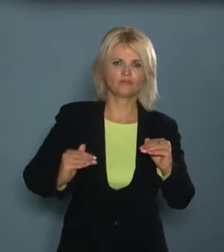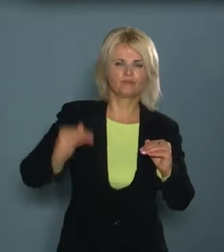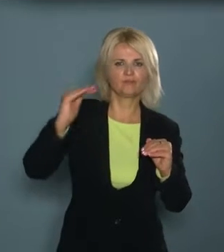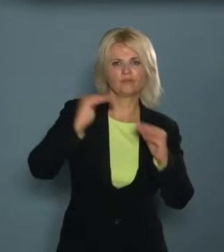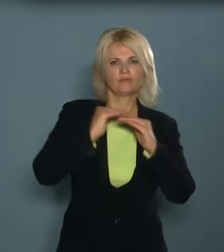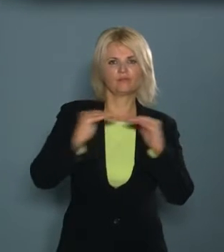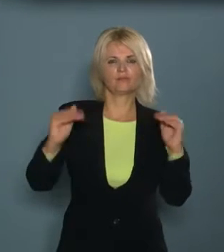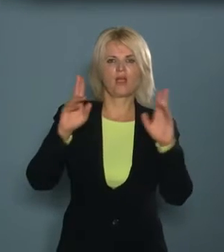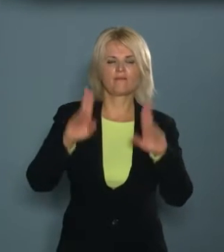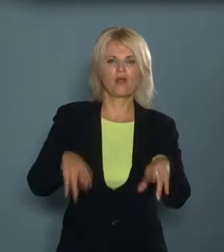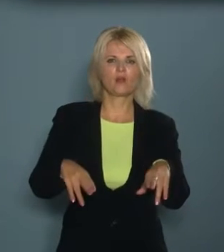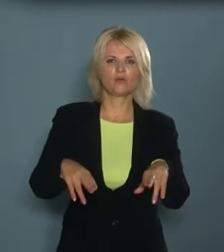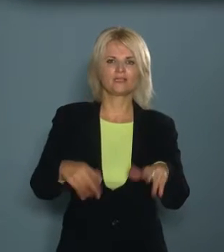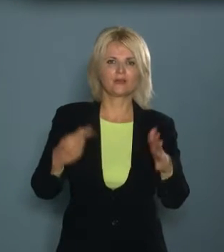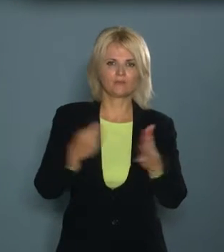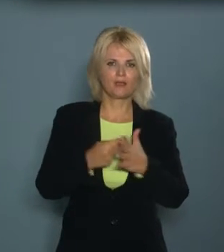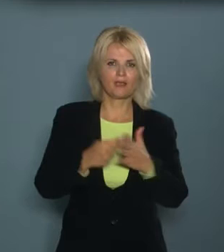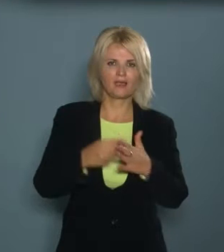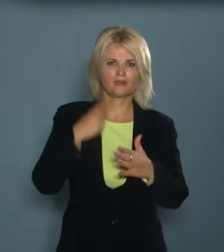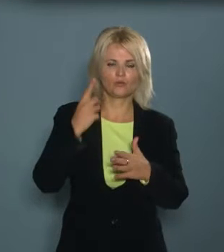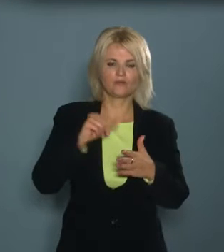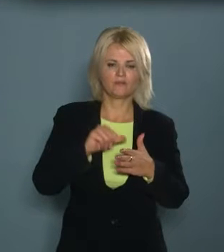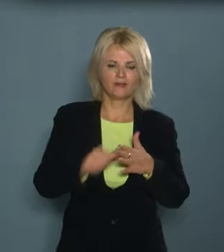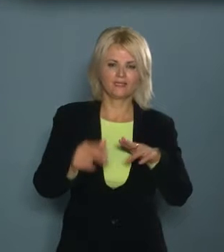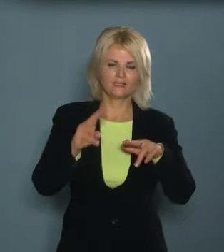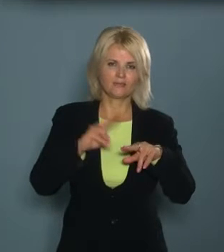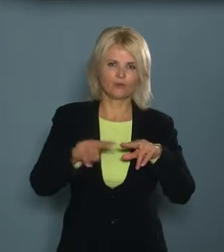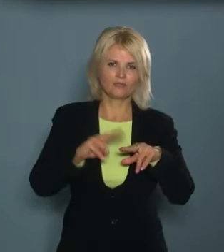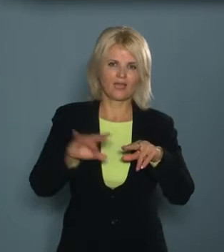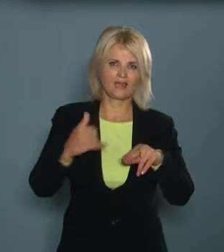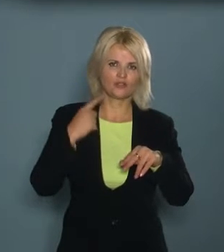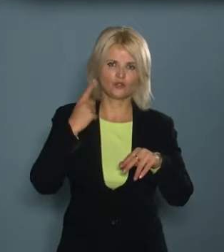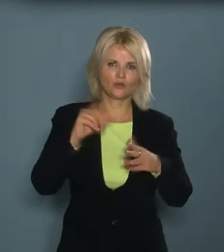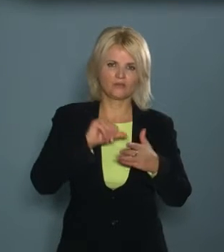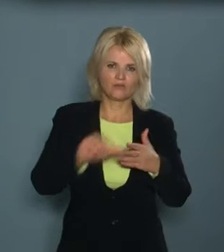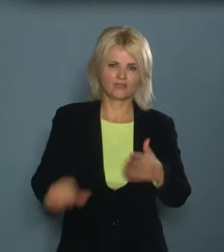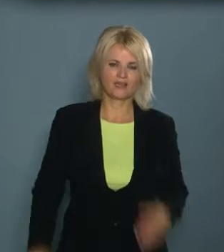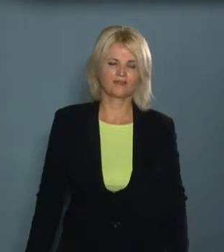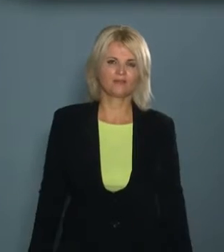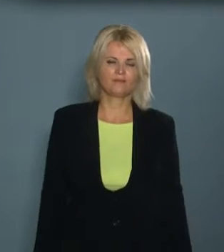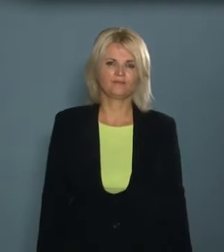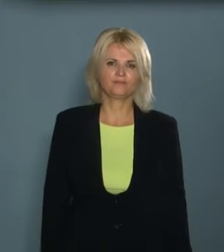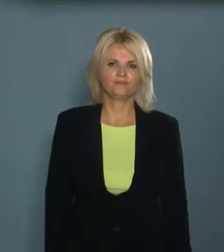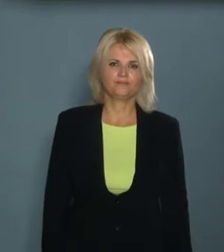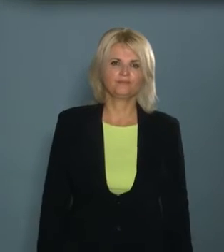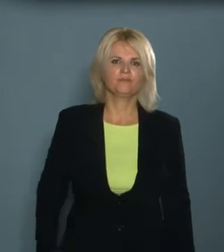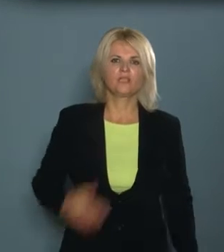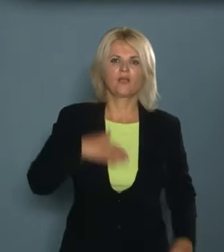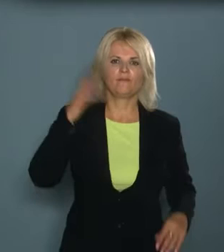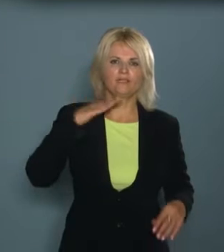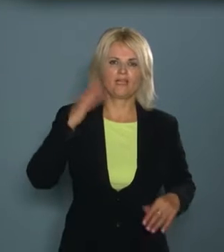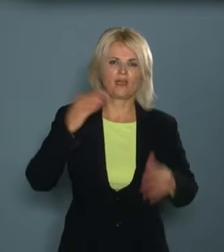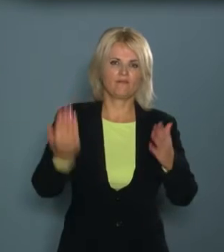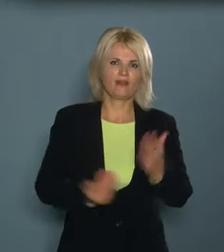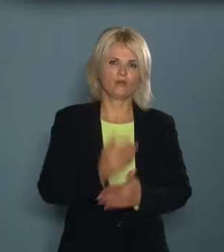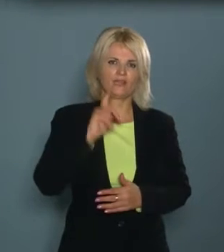hanem ebből valószínűleg fog jutni majd bérekre is, illetve műszerezettségre is, és gyakorlatilag fizikai felújításon